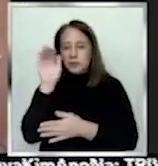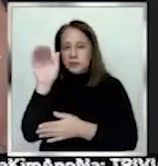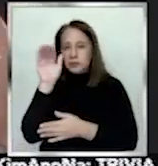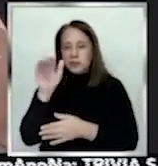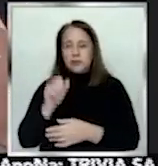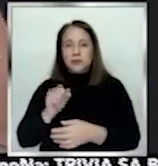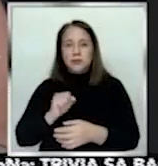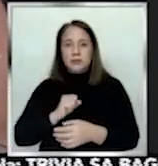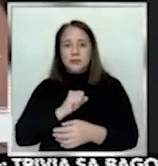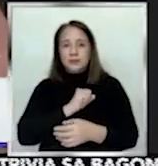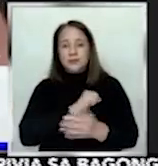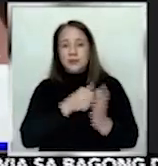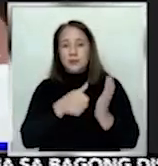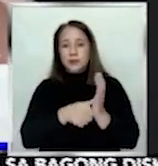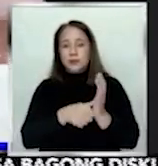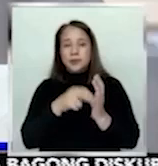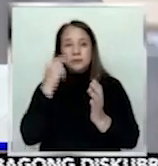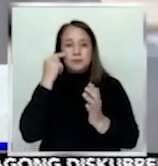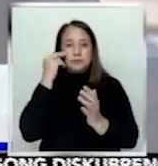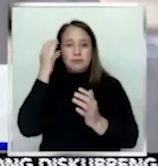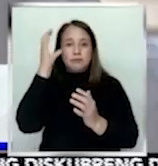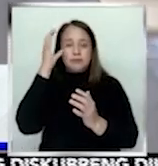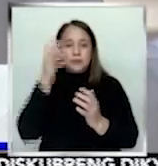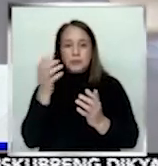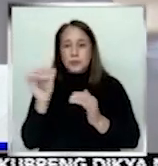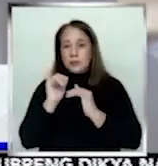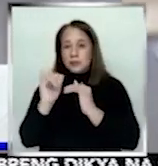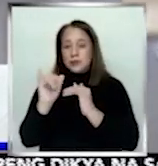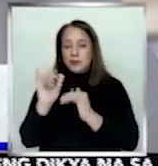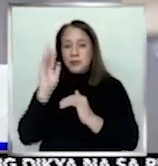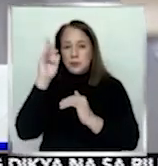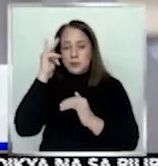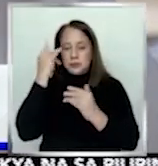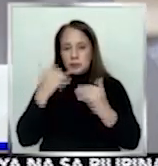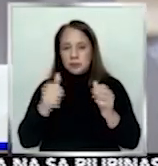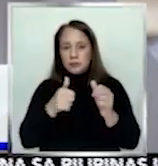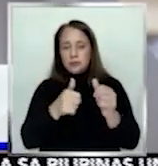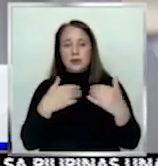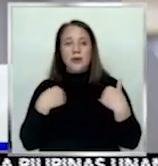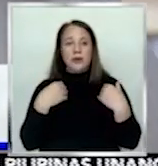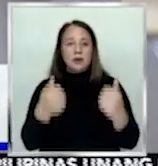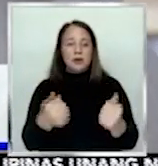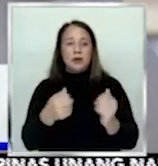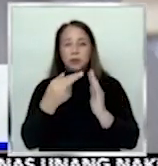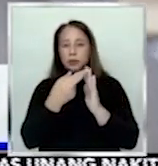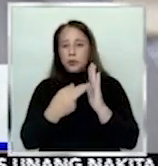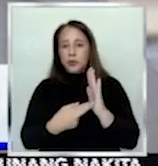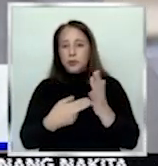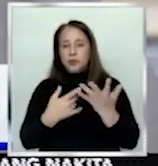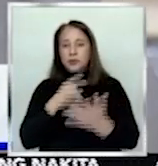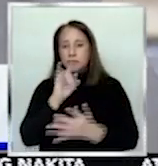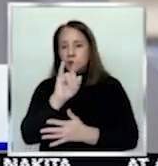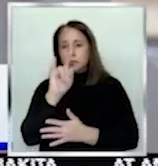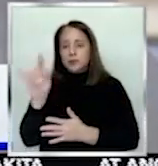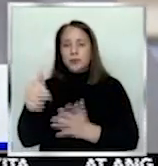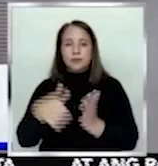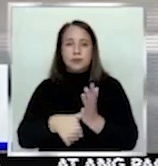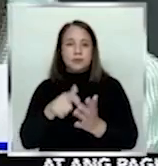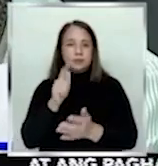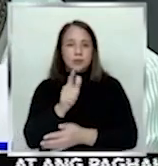Aspirant Nery Colmenares sa kanyang mga kapwa-kandidato na sundin pa rin ang health protocols sa gitna ng pangangampanya sa eleksyon